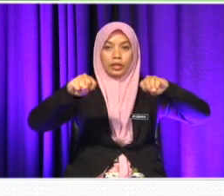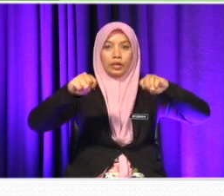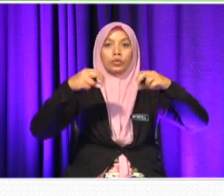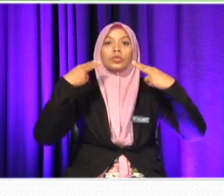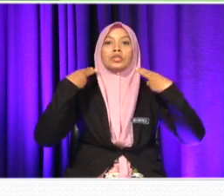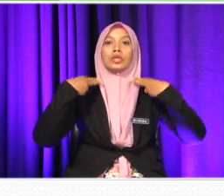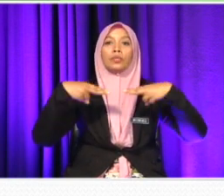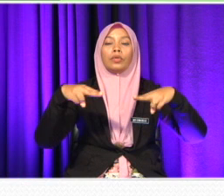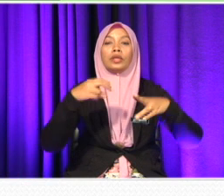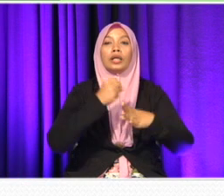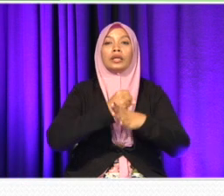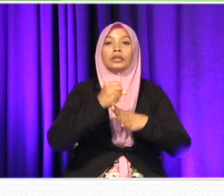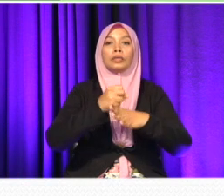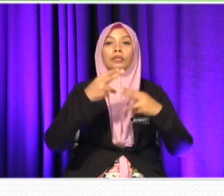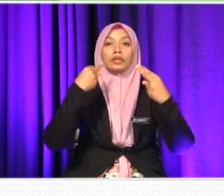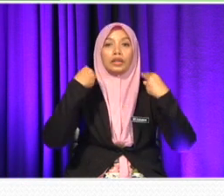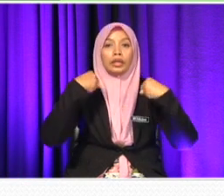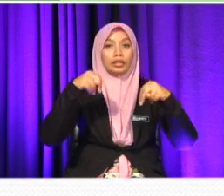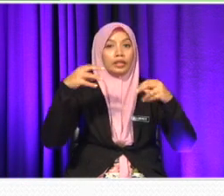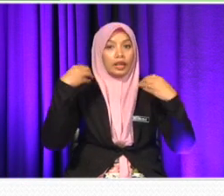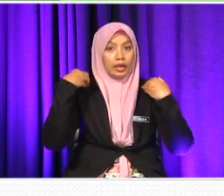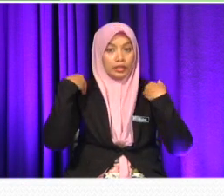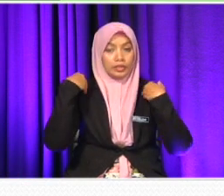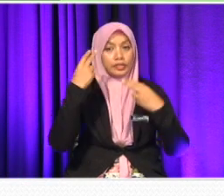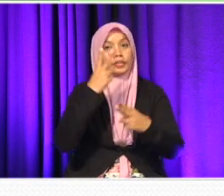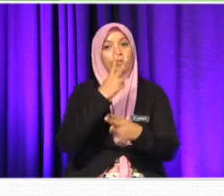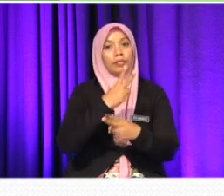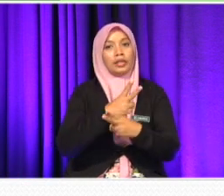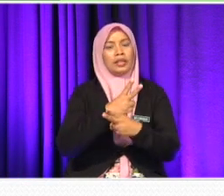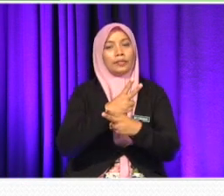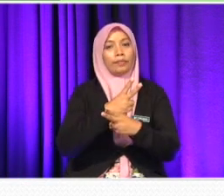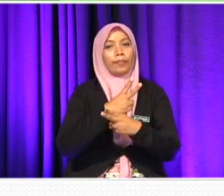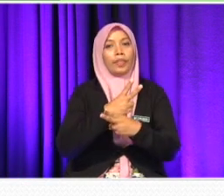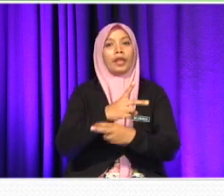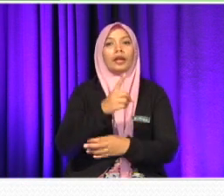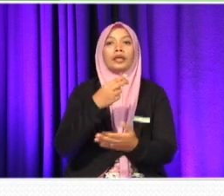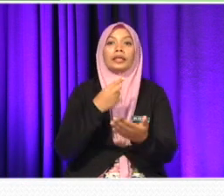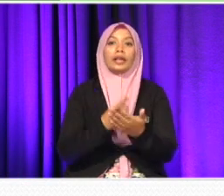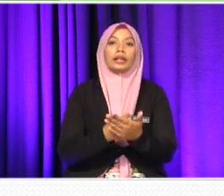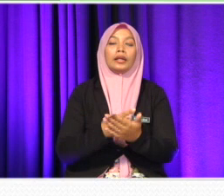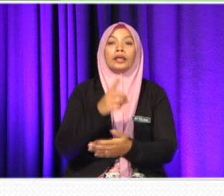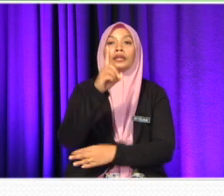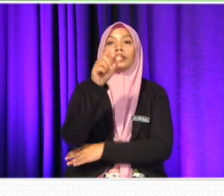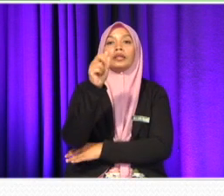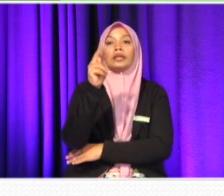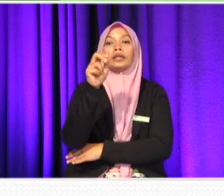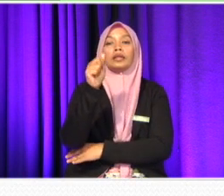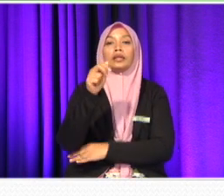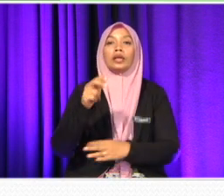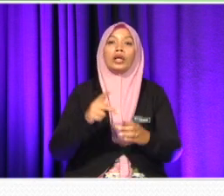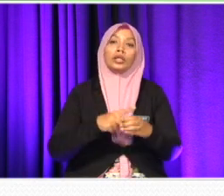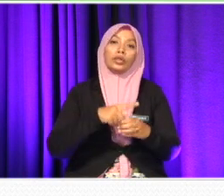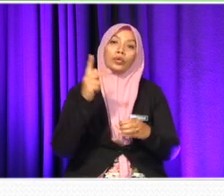pribadilah itu penting oke yang kedua adalah luaran adalah dana yang diperoleh daripada membentuk